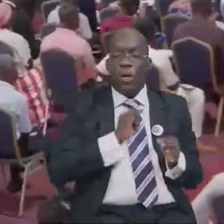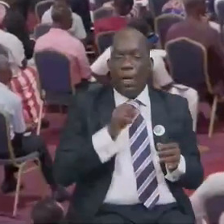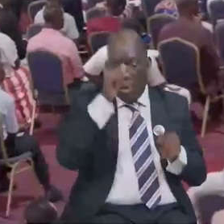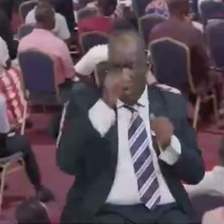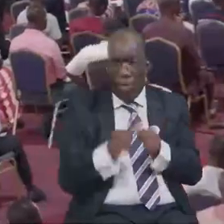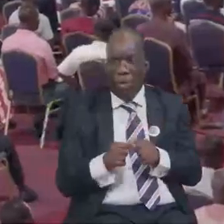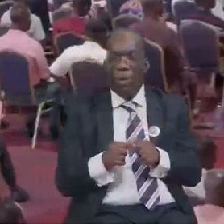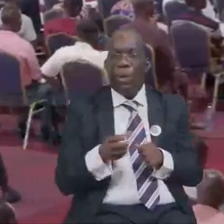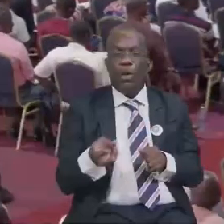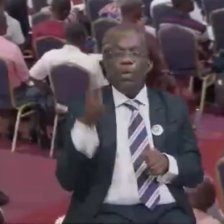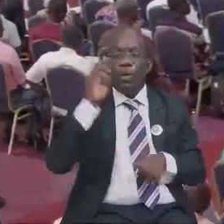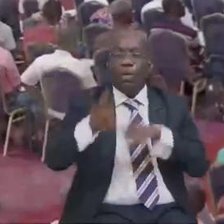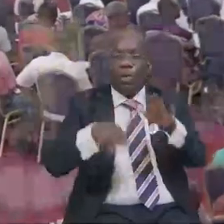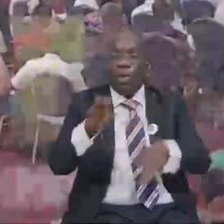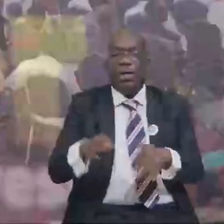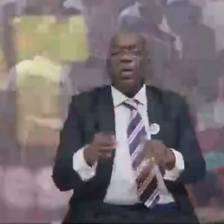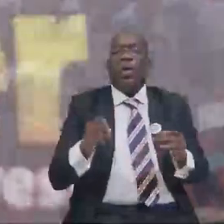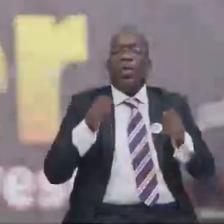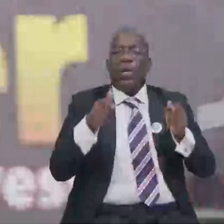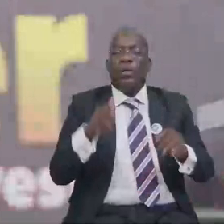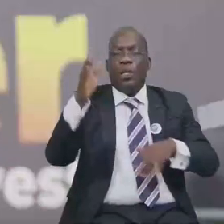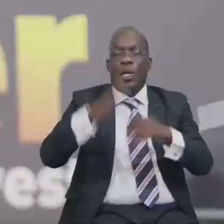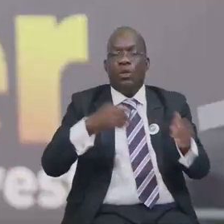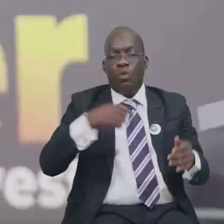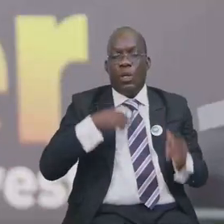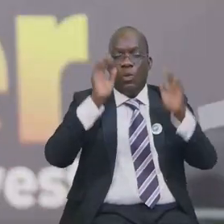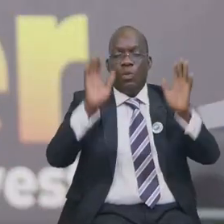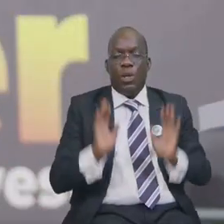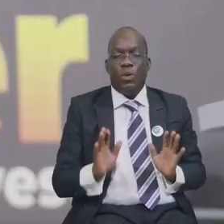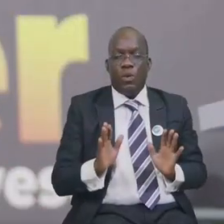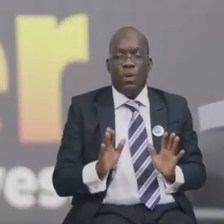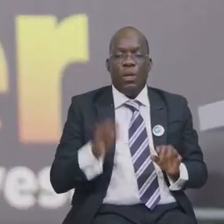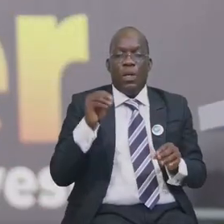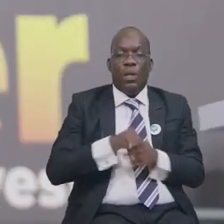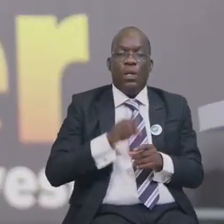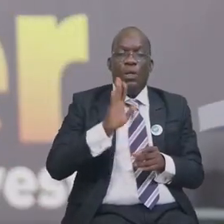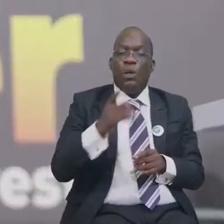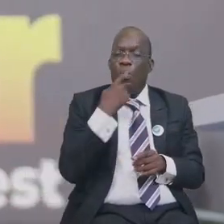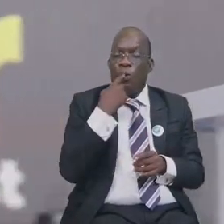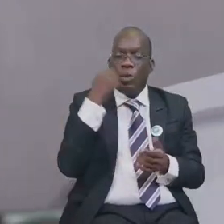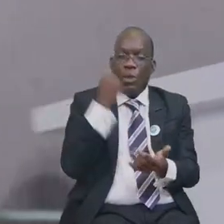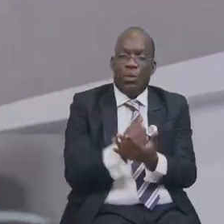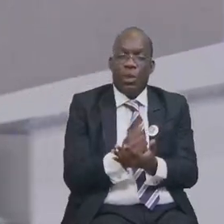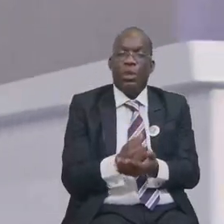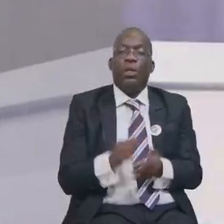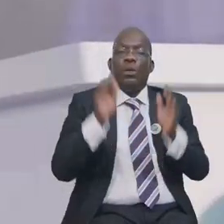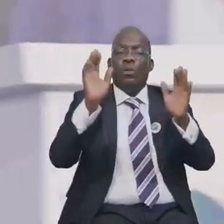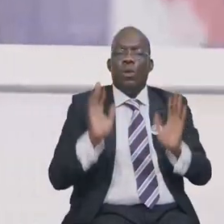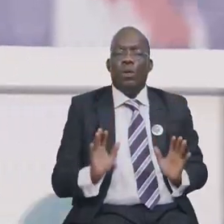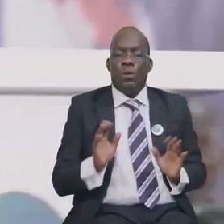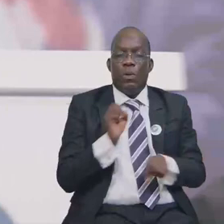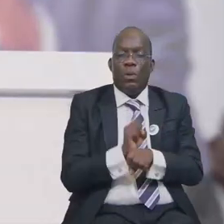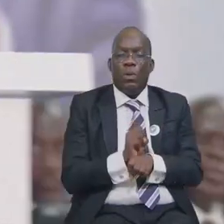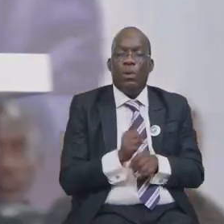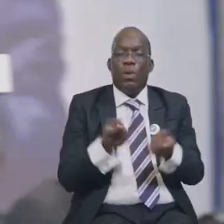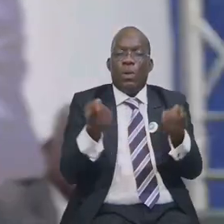il marchait plus rapidement même que je peux accomplir les miracles. Dans ta bouche, miracle,